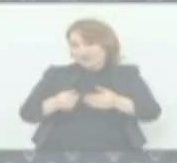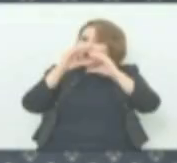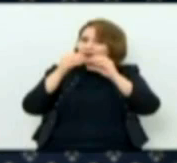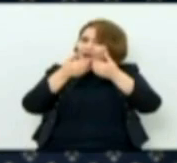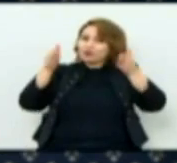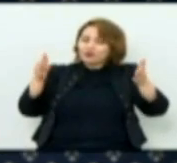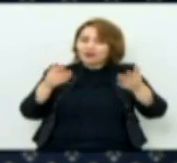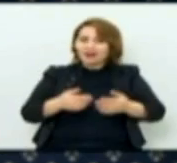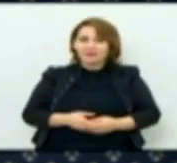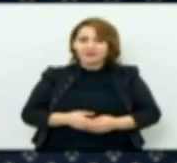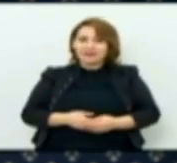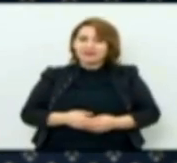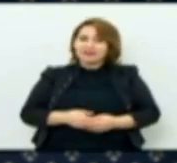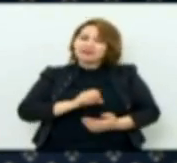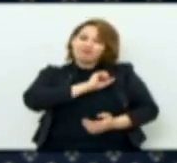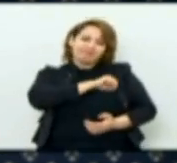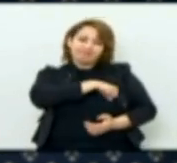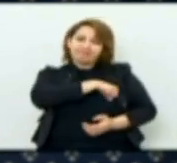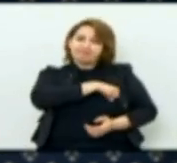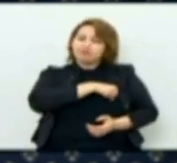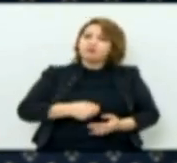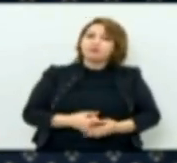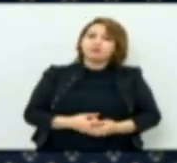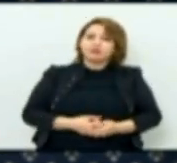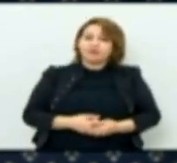معايا، فأعاتبهم